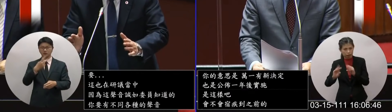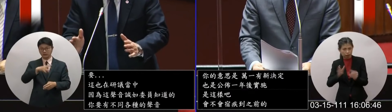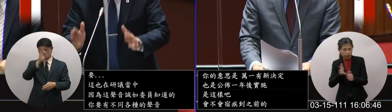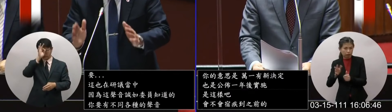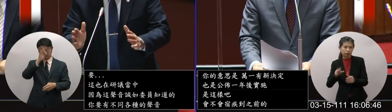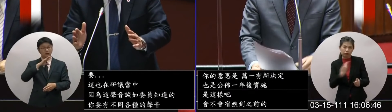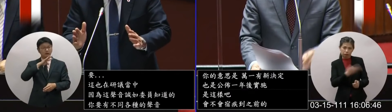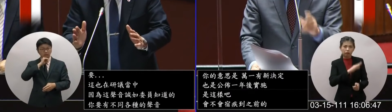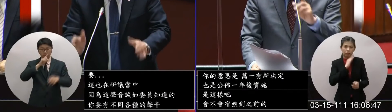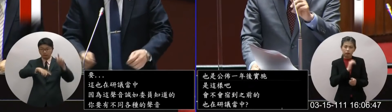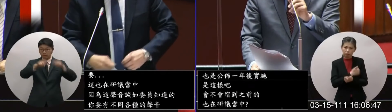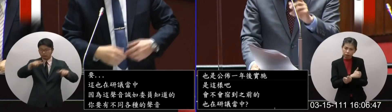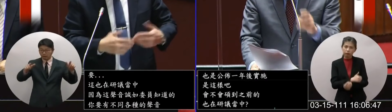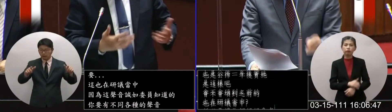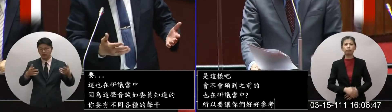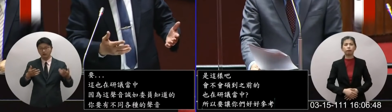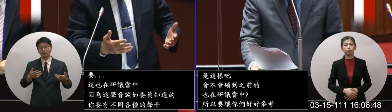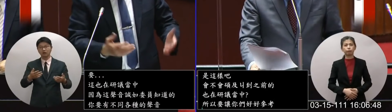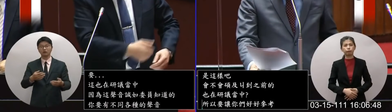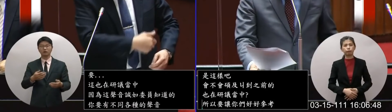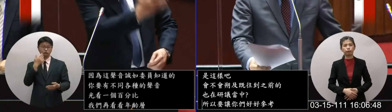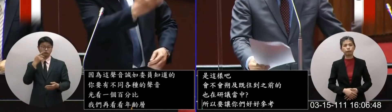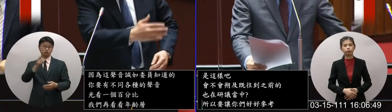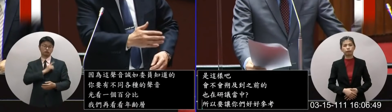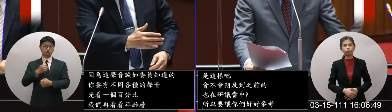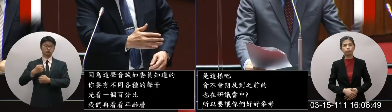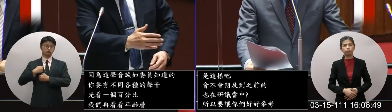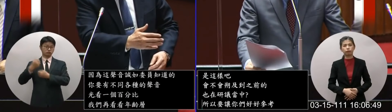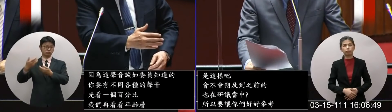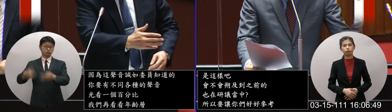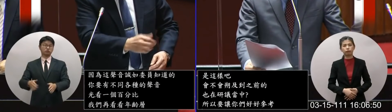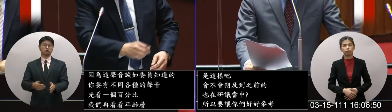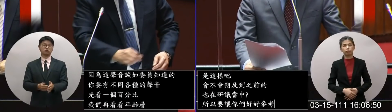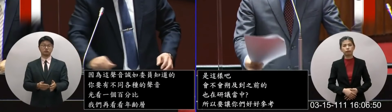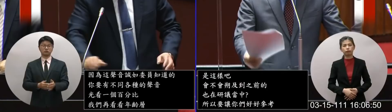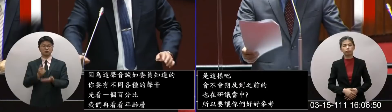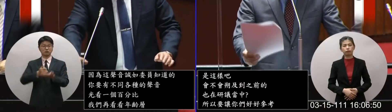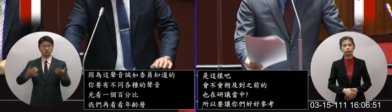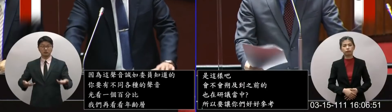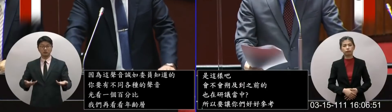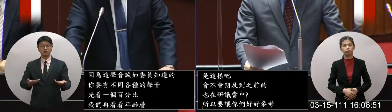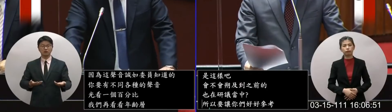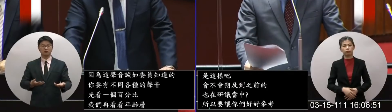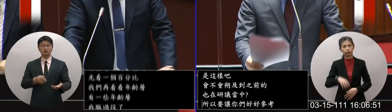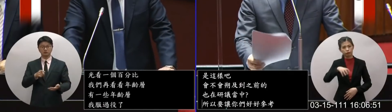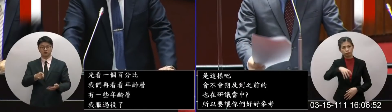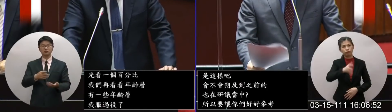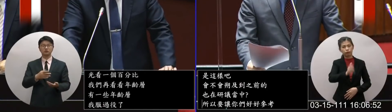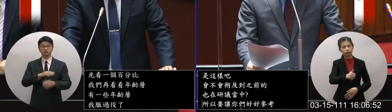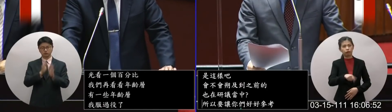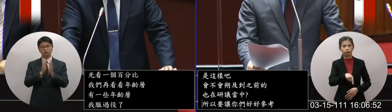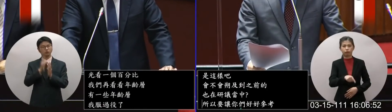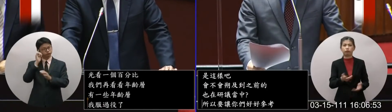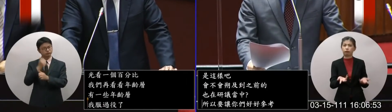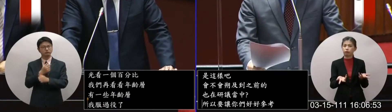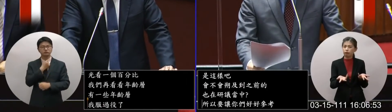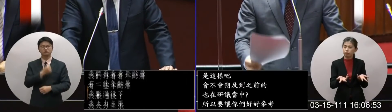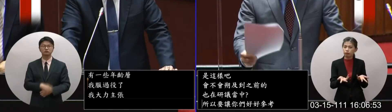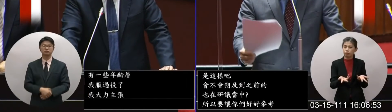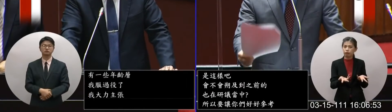层，有些年龄层的话，我服过役的，我大力 那个，所以部长这件事情就是